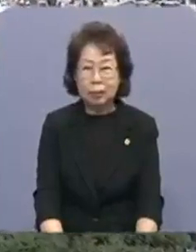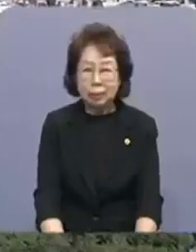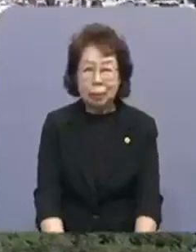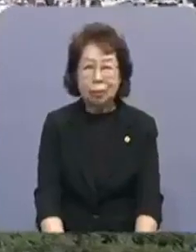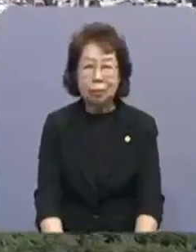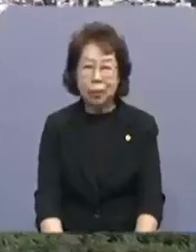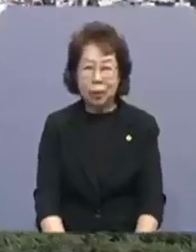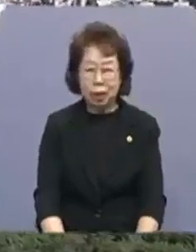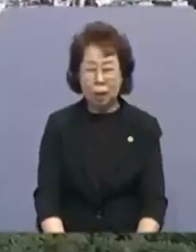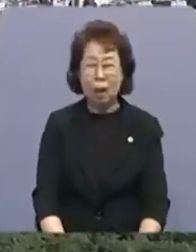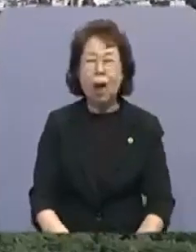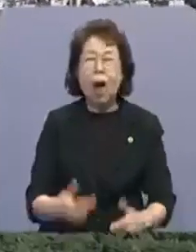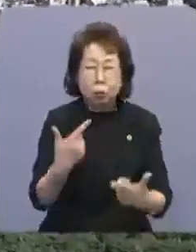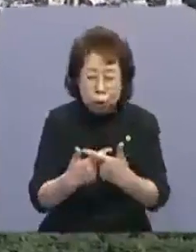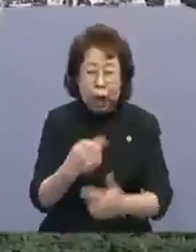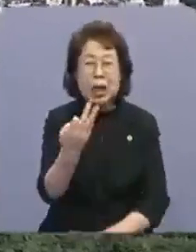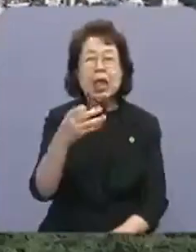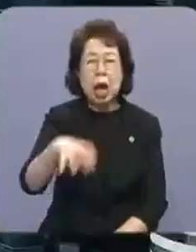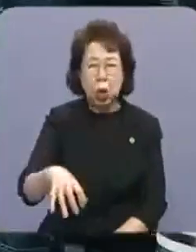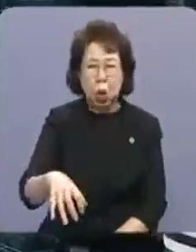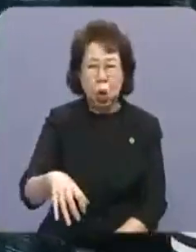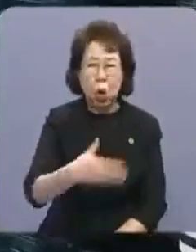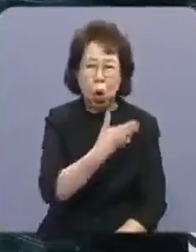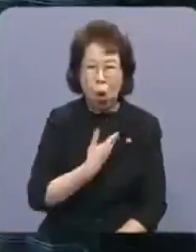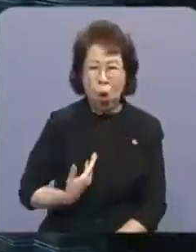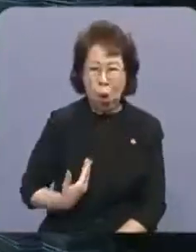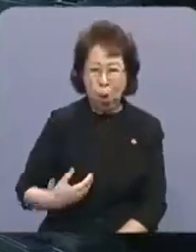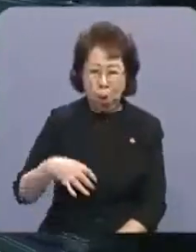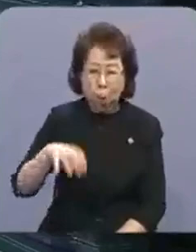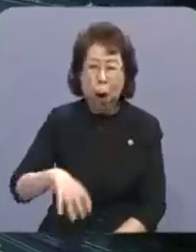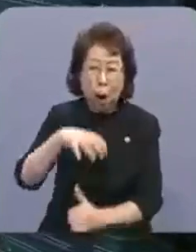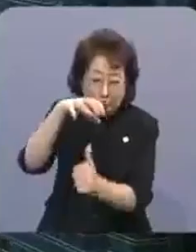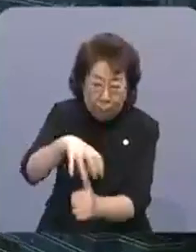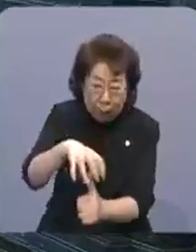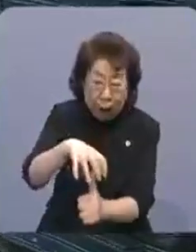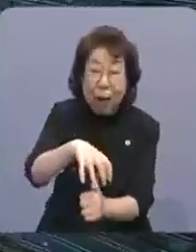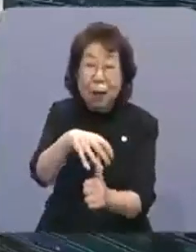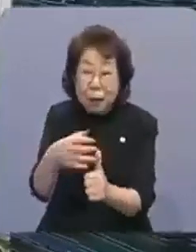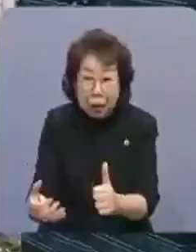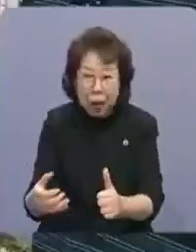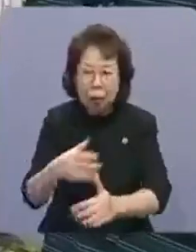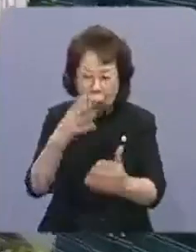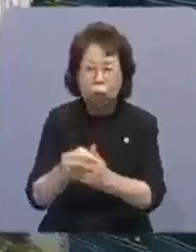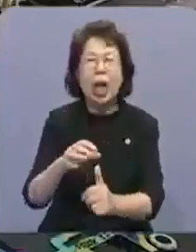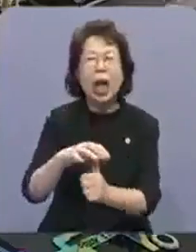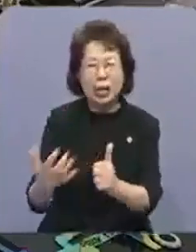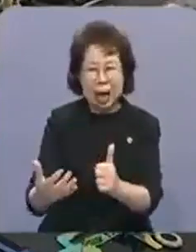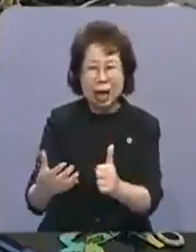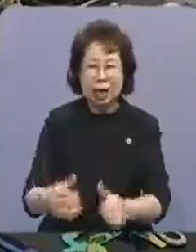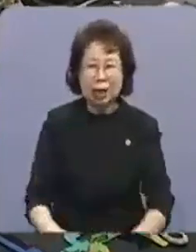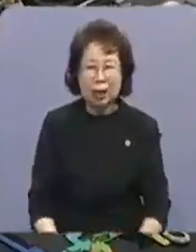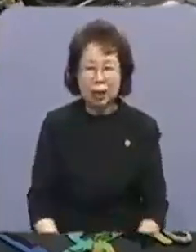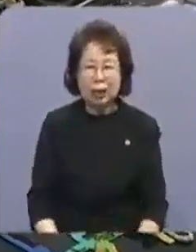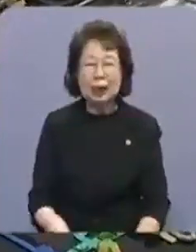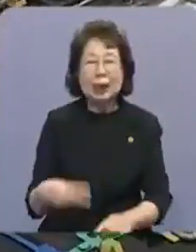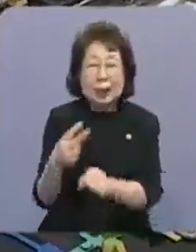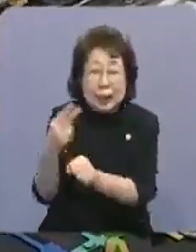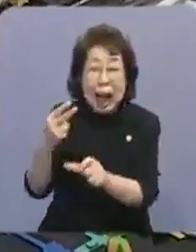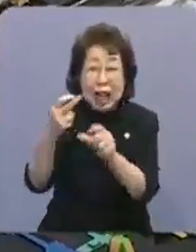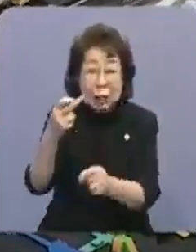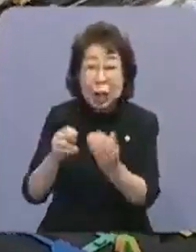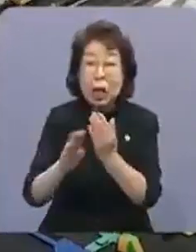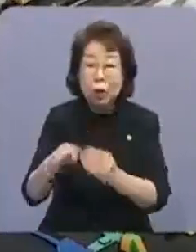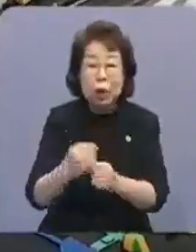중구와 기장군을 뺀 부산 14개구에 지정돼 있던 부동산 조정 대상 지역이 모두 해제됩니다. 2020년 12월